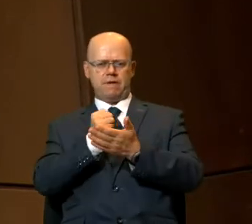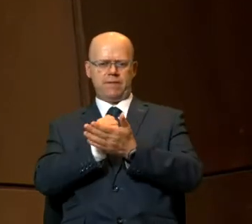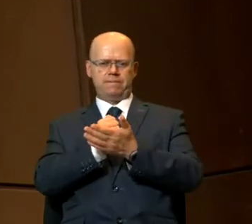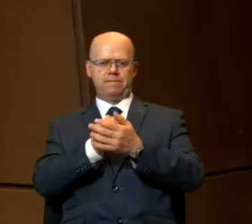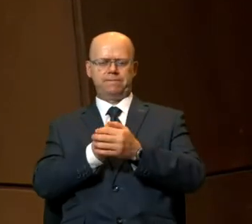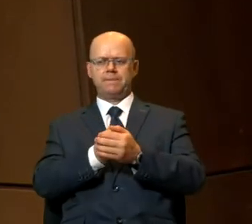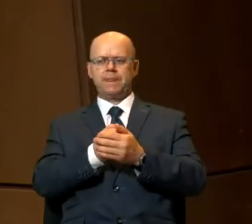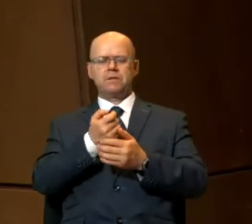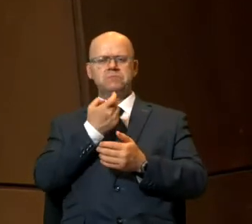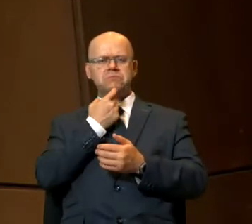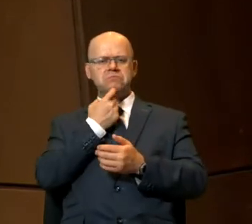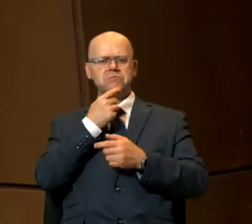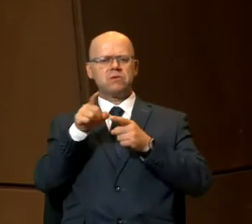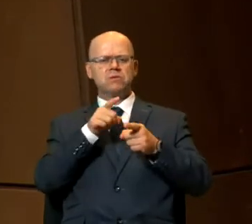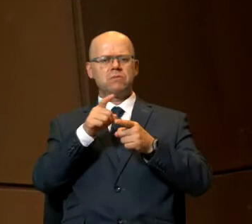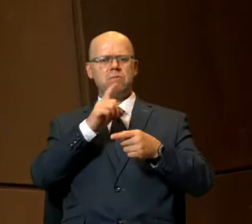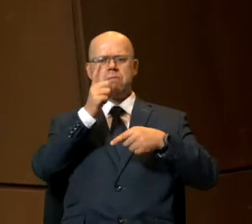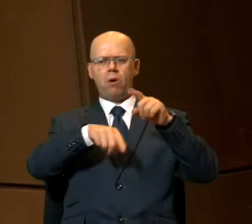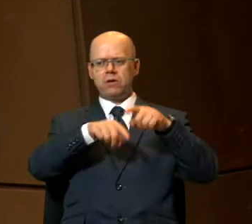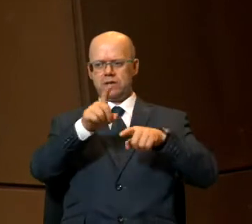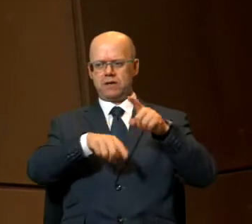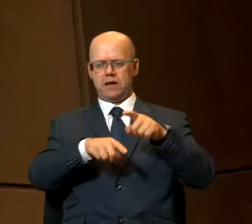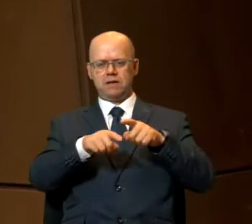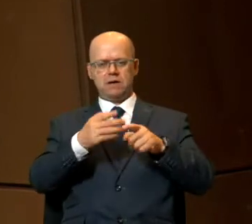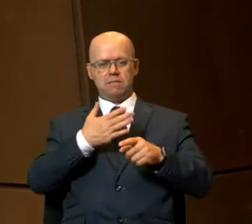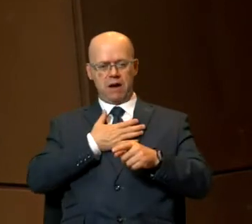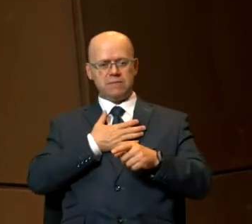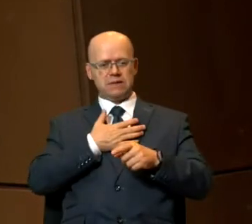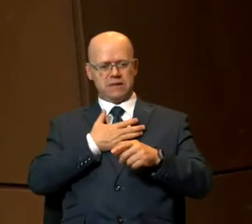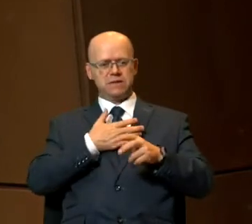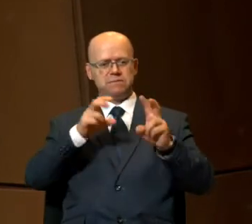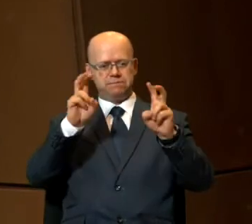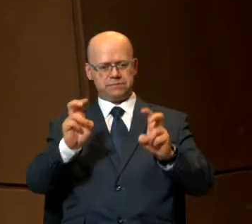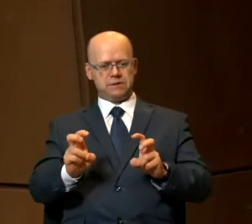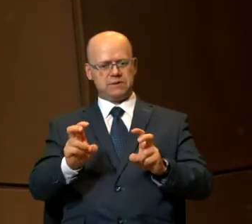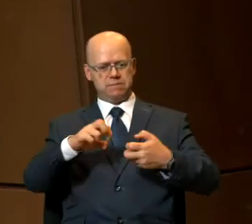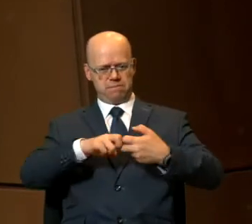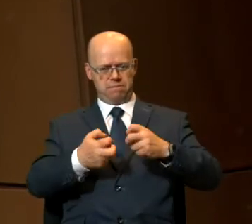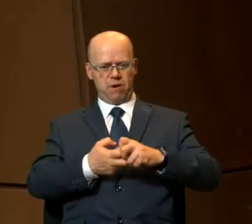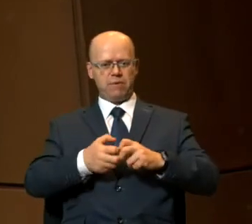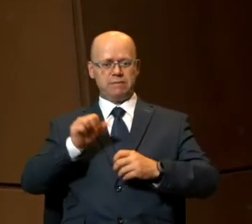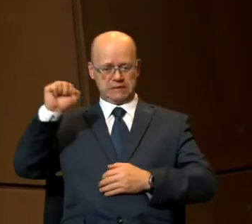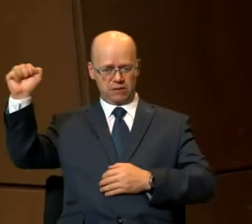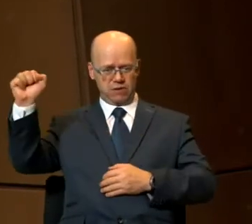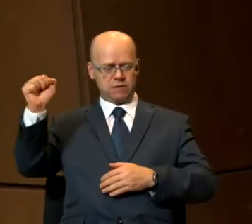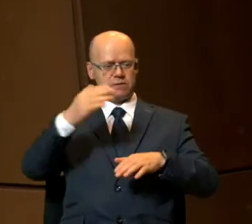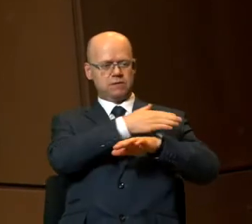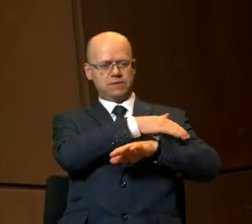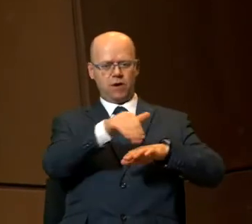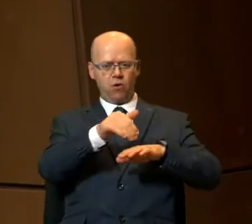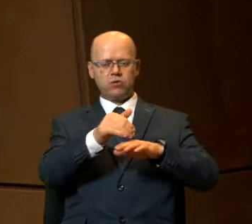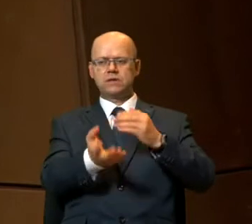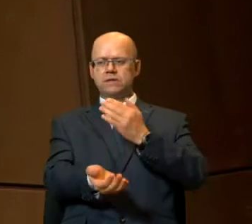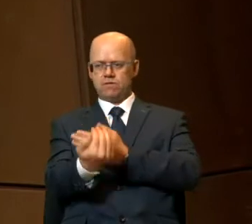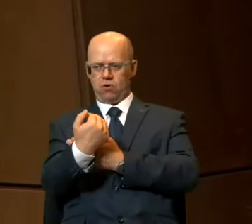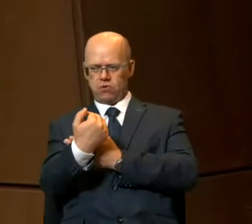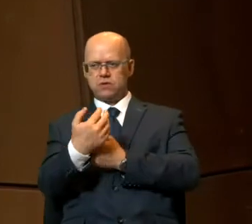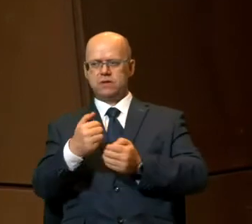że mamy kryzys demokracji. Myślę, że widać to wszędzie, na Zachodzie, na Wschodzie i